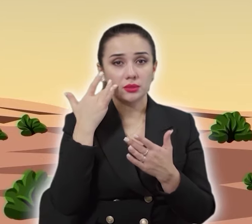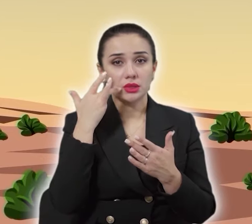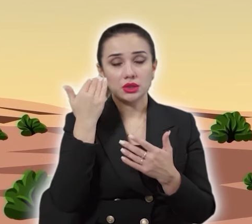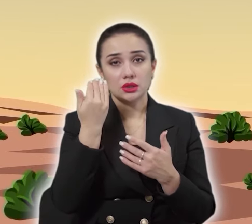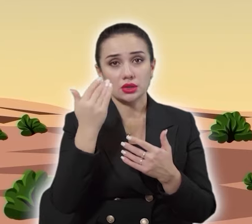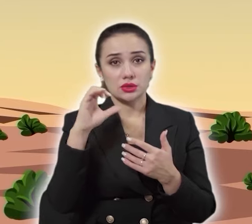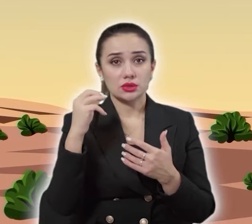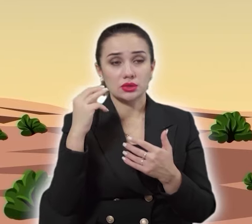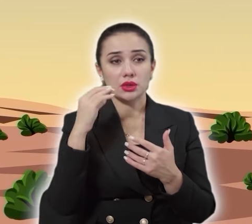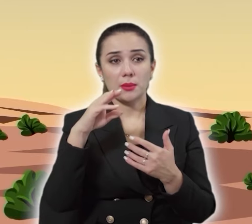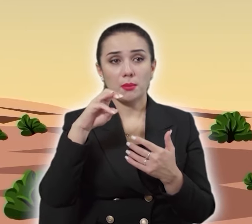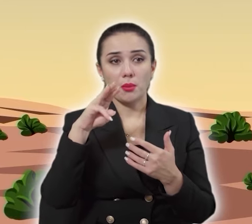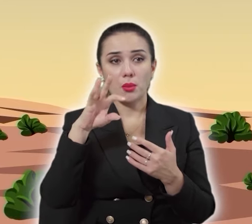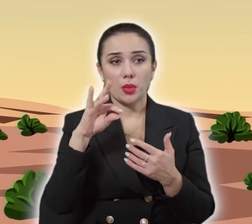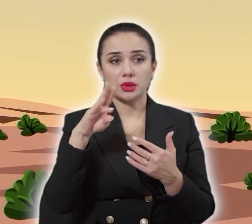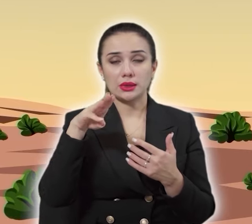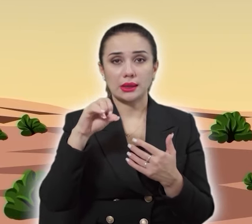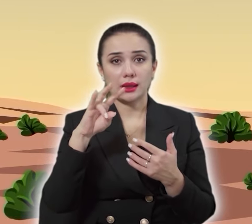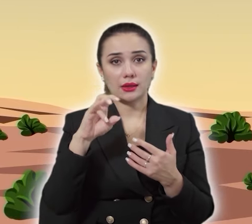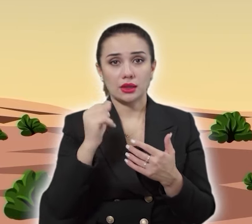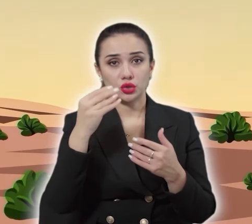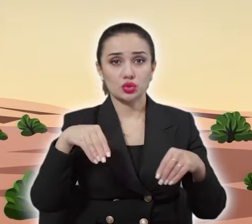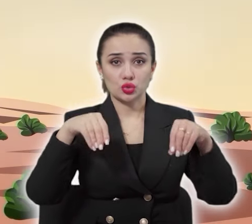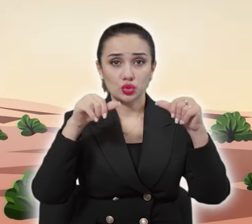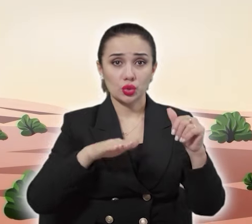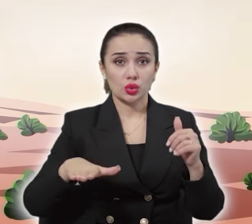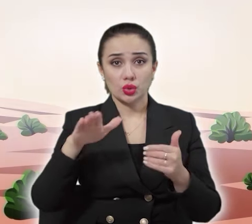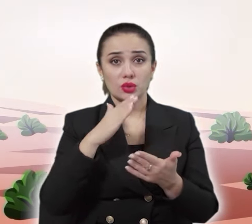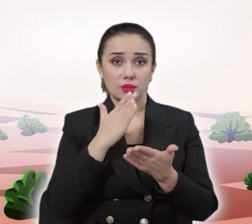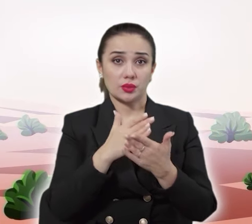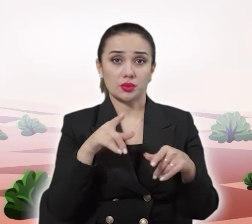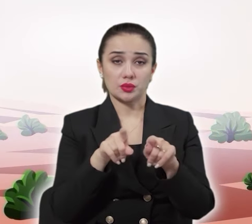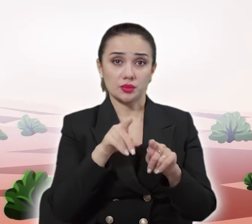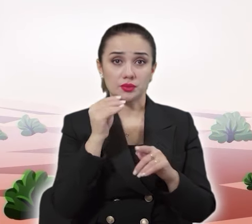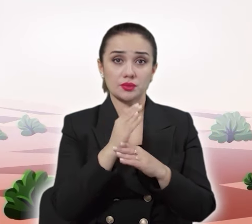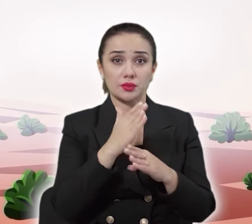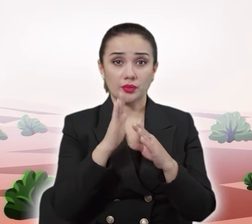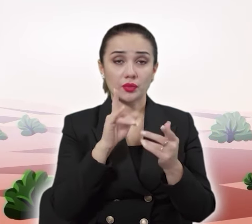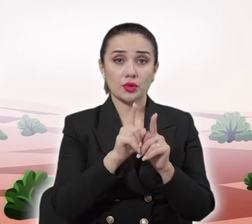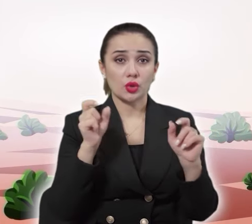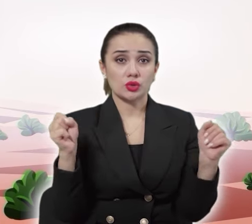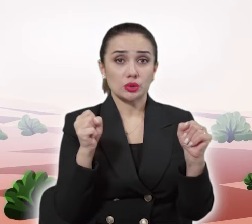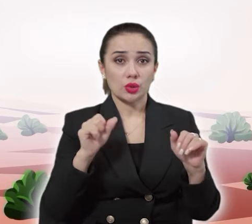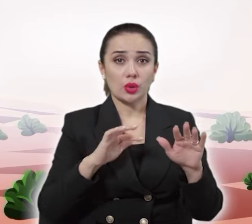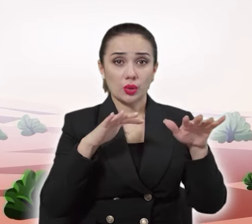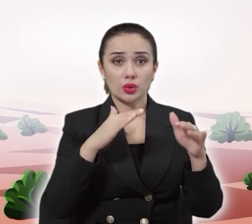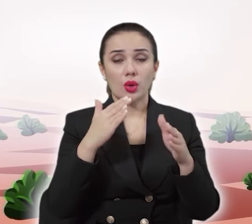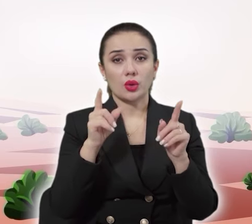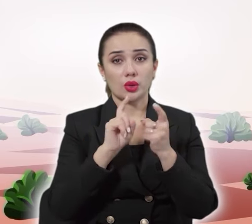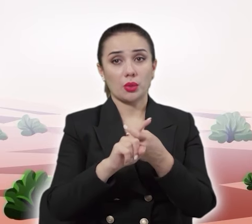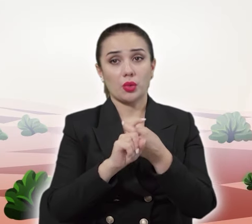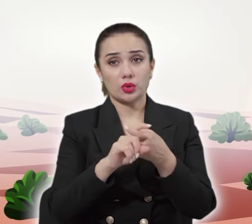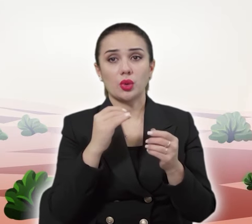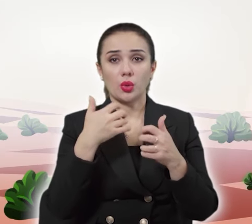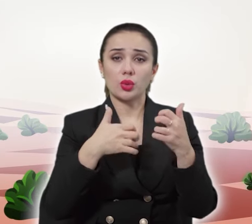Masalan, Amerika Qo'shma Shtatlaridagi Montana cho'li. Sohil cho'llari tuman paydo bo'lishi bilan tavsiflanadi. Bu sovuq dengiz